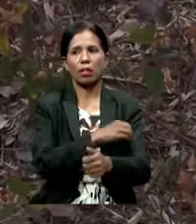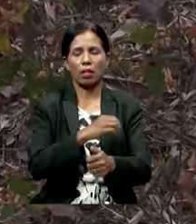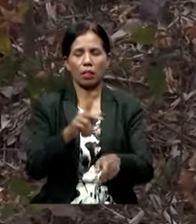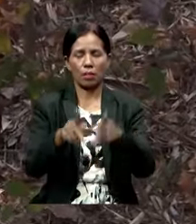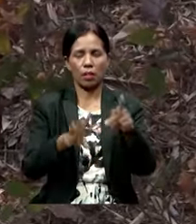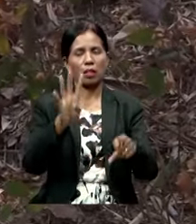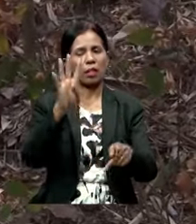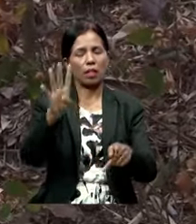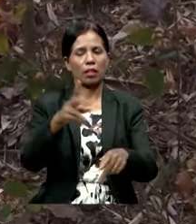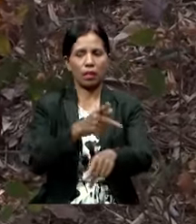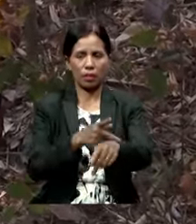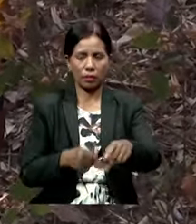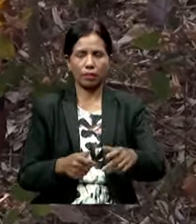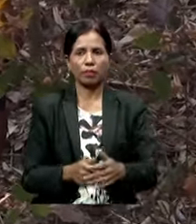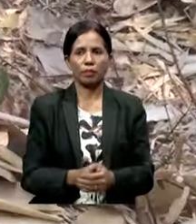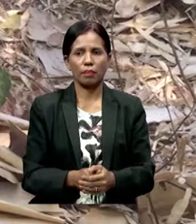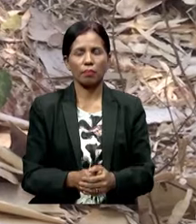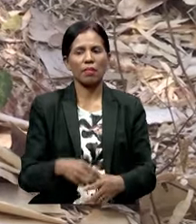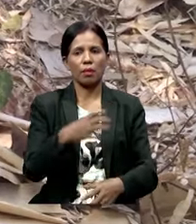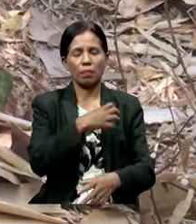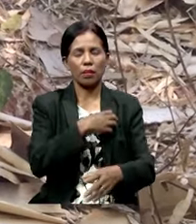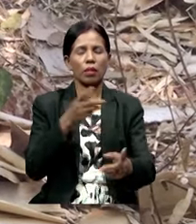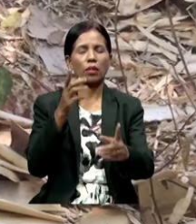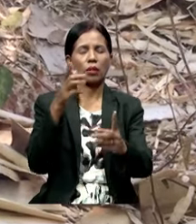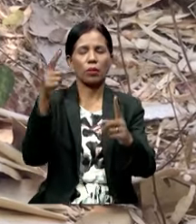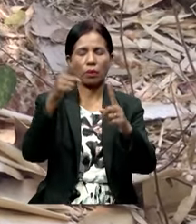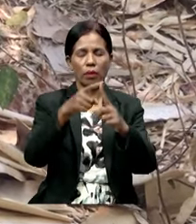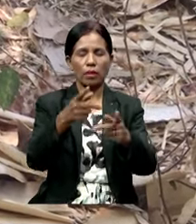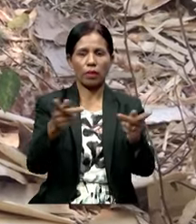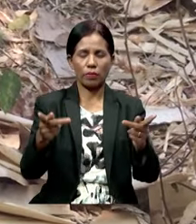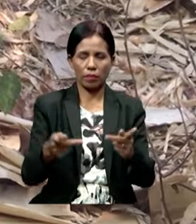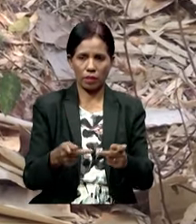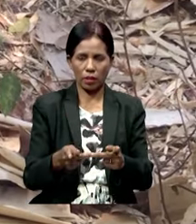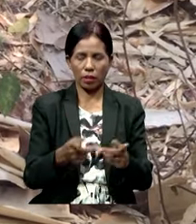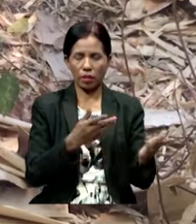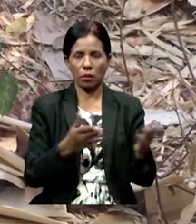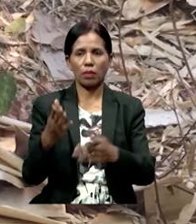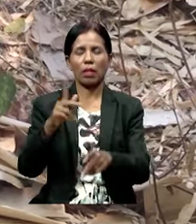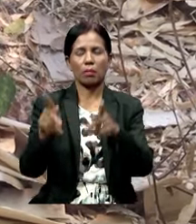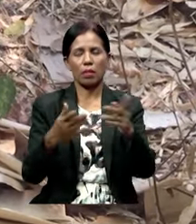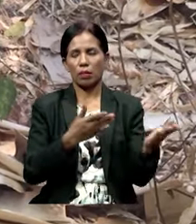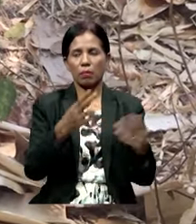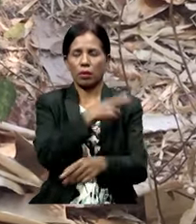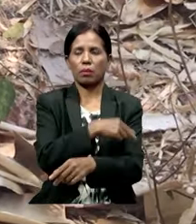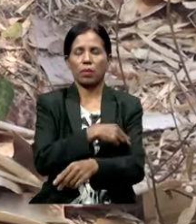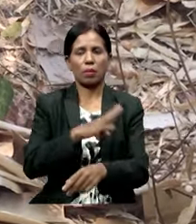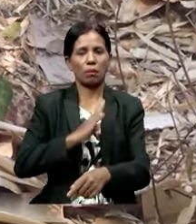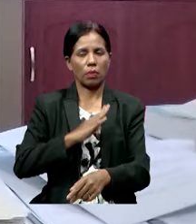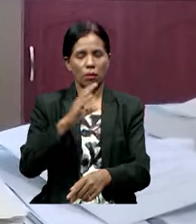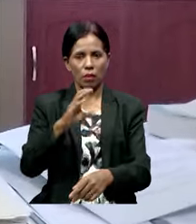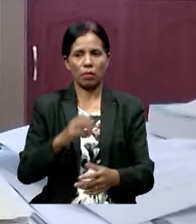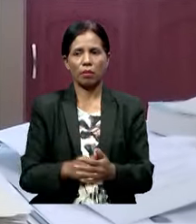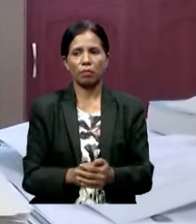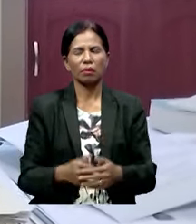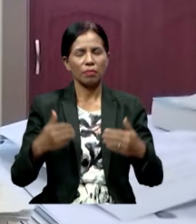hat, hetan kanek. Hafeng accidente, polisi tau kera sefatin, hodi evakuaf vitima sira ba hospital baukau. Akontese itania